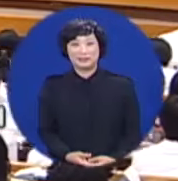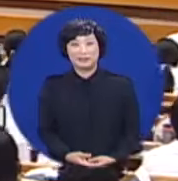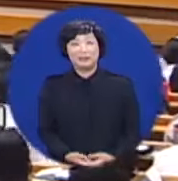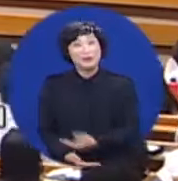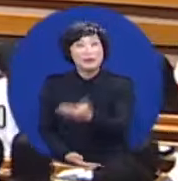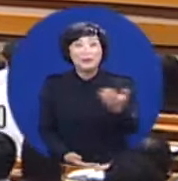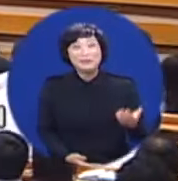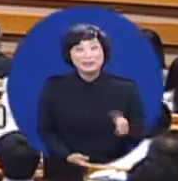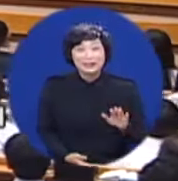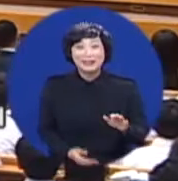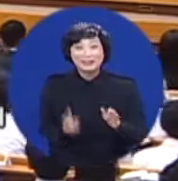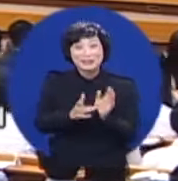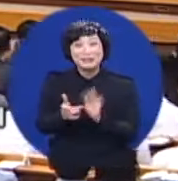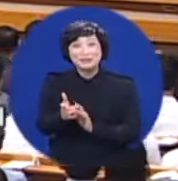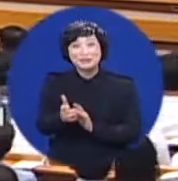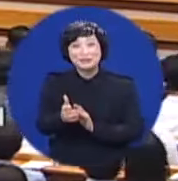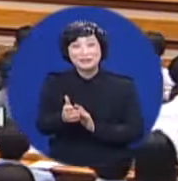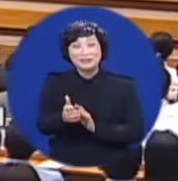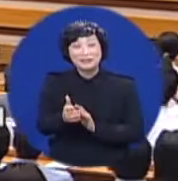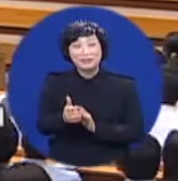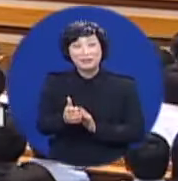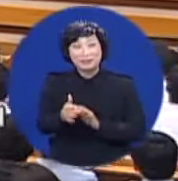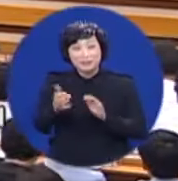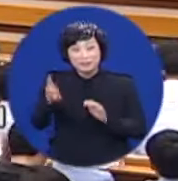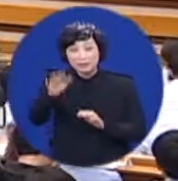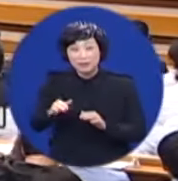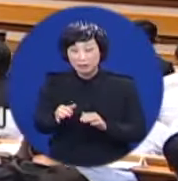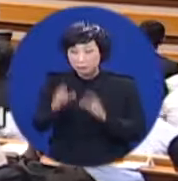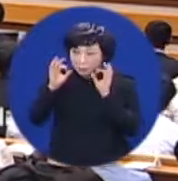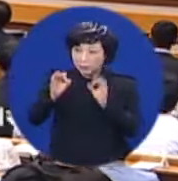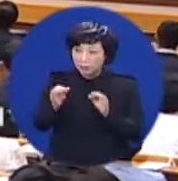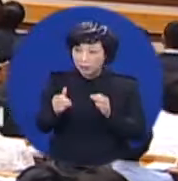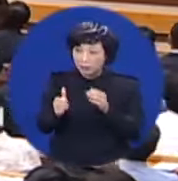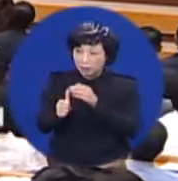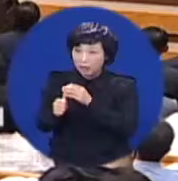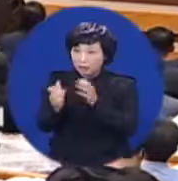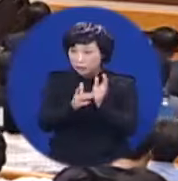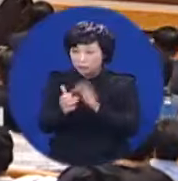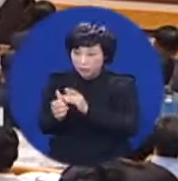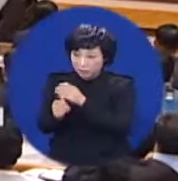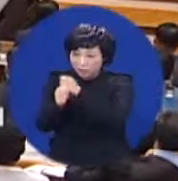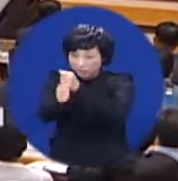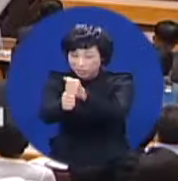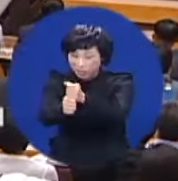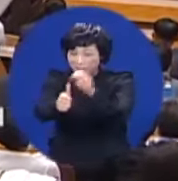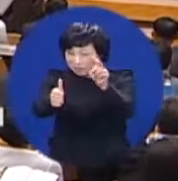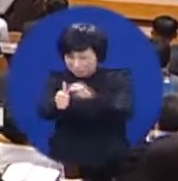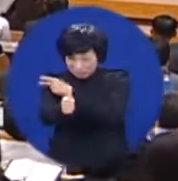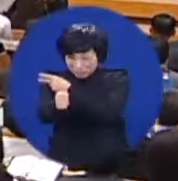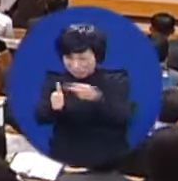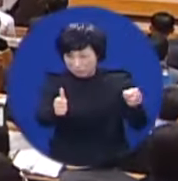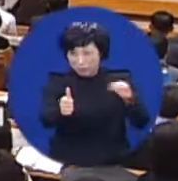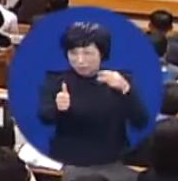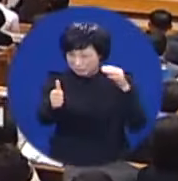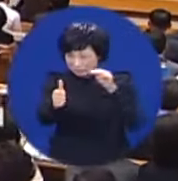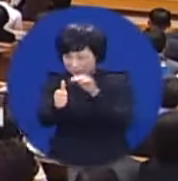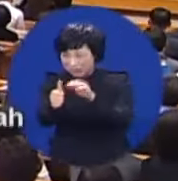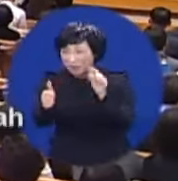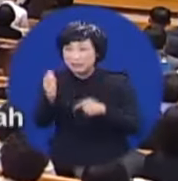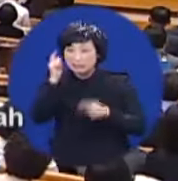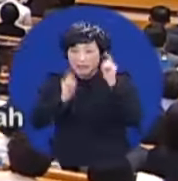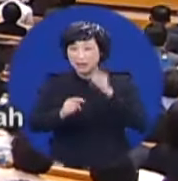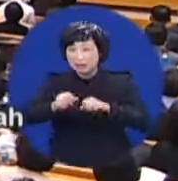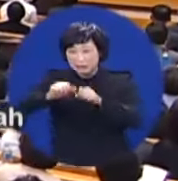아니, 예수가 허잘 것 없이 붙들려서 매를 맞고 찔리고 상하고 징계받고